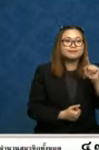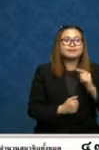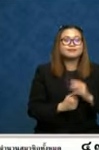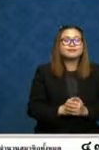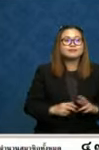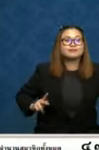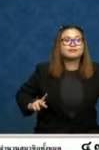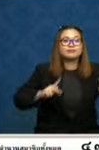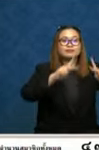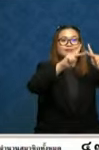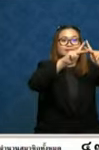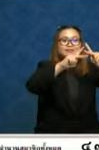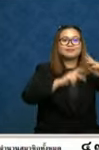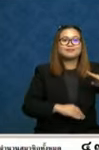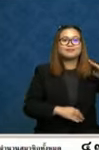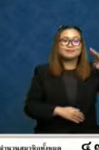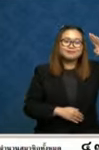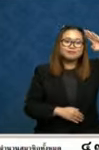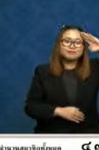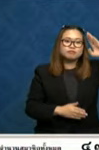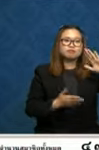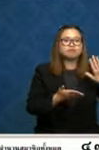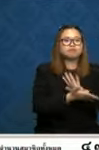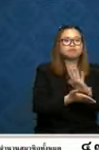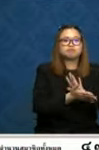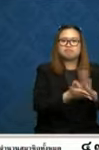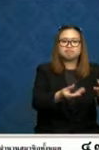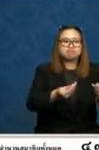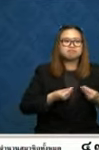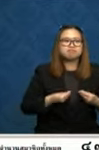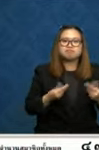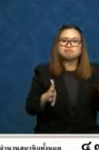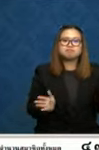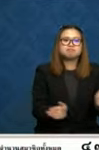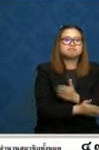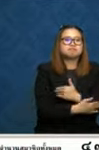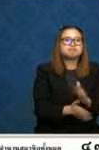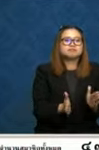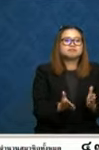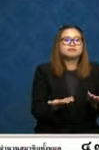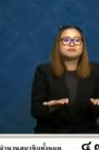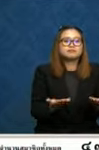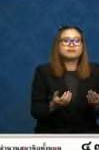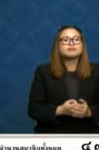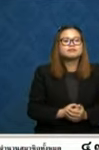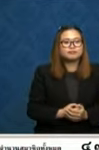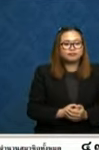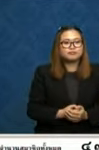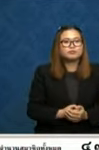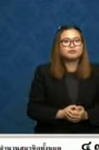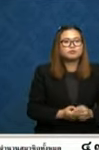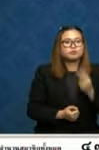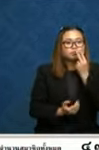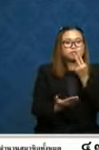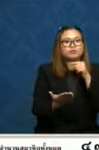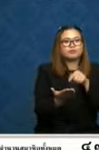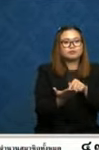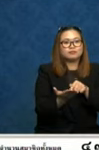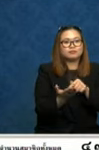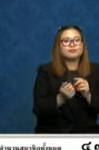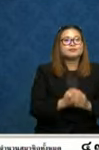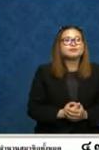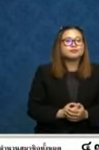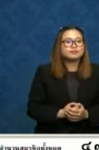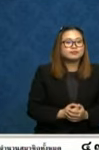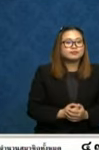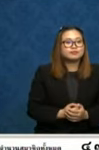าโหมแต่หน่วยงานไม่ส่งอะไรกลับมาเลยอย่างที่ท่านส.ส.รักชนกได้พูดไปเมื่อสักครู่นะคะและได้แสดงให้ดูค่ะกระทรวงกลาโห